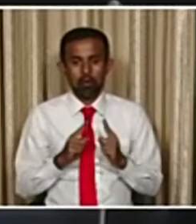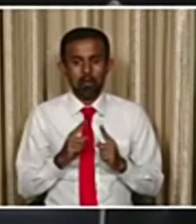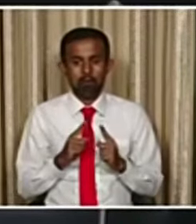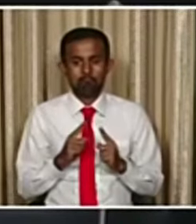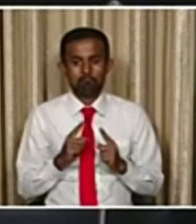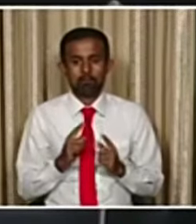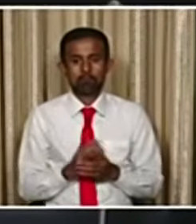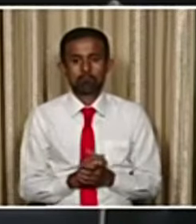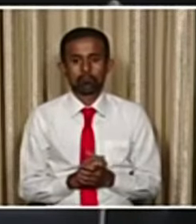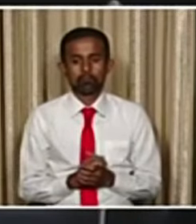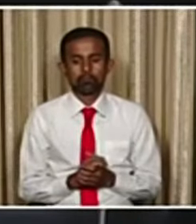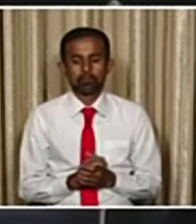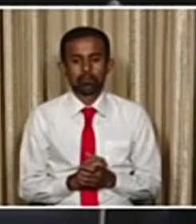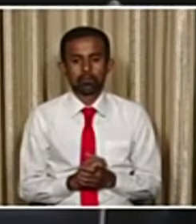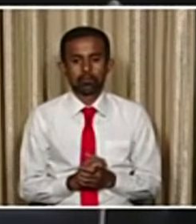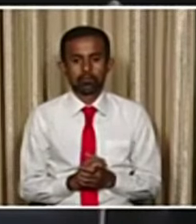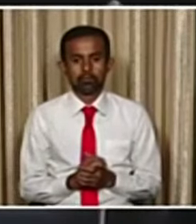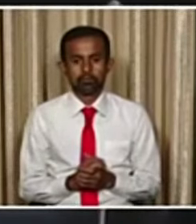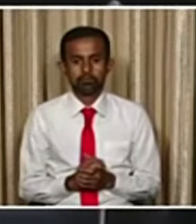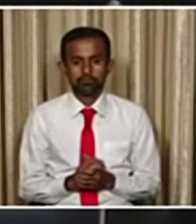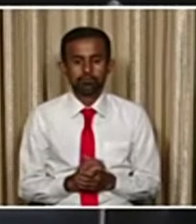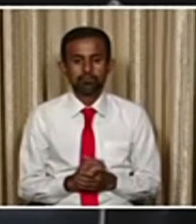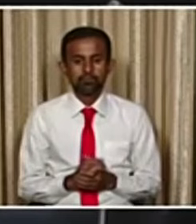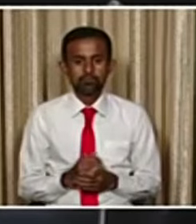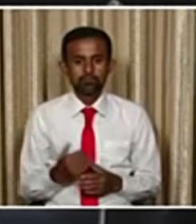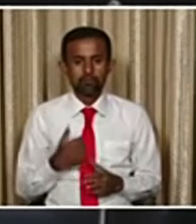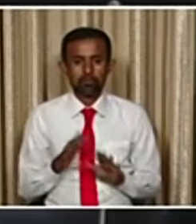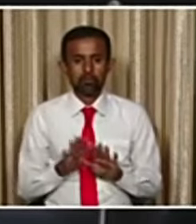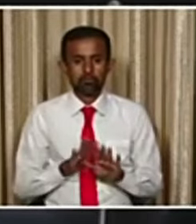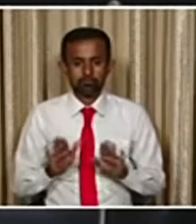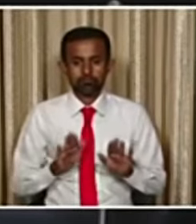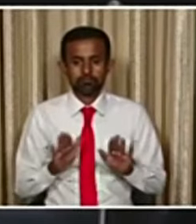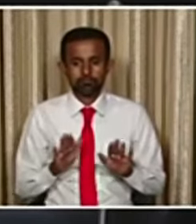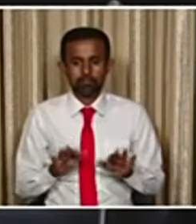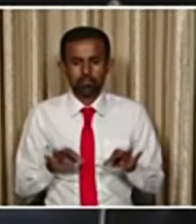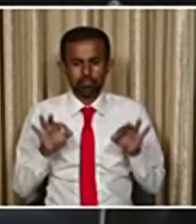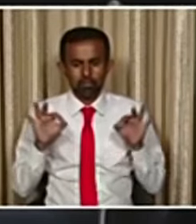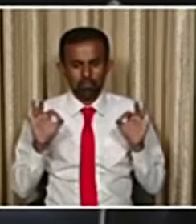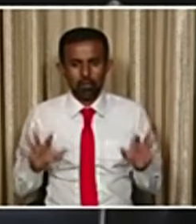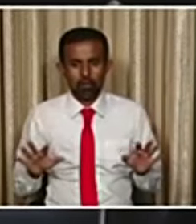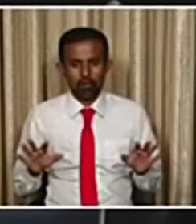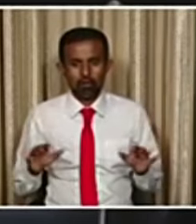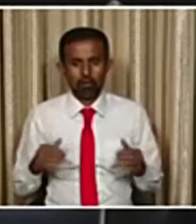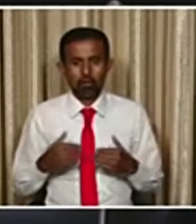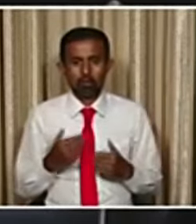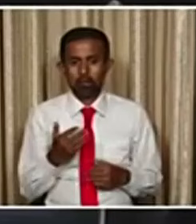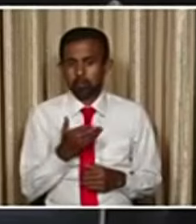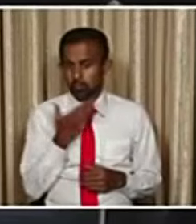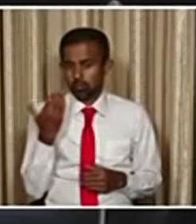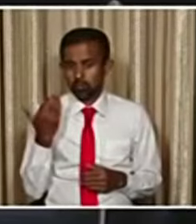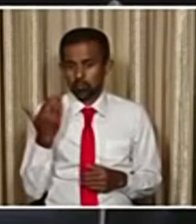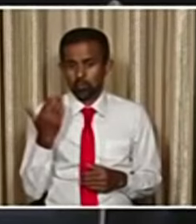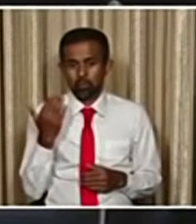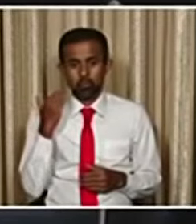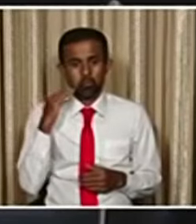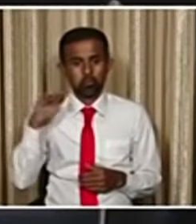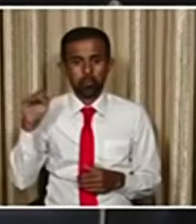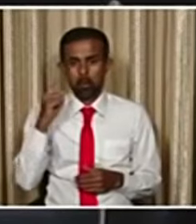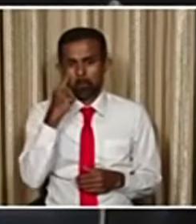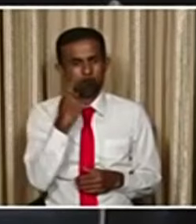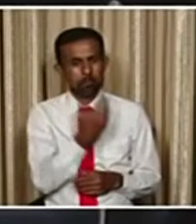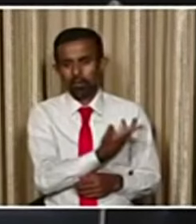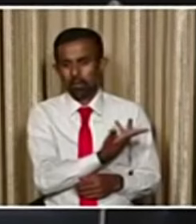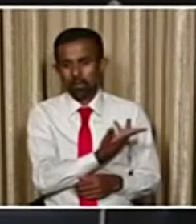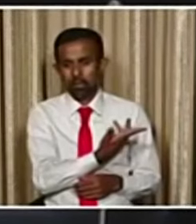පවතිනවා. මේ කරු කතානායකතුමනි, අපි මේ කළමනාකරණය කරපු හින්දා අපිට පුළුවන් වෙලා තියෙනවා මිනිස්සුන්ට පෙහෙන්න ඇති